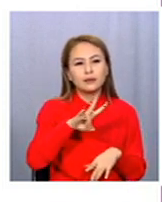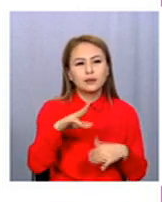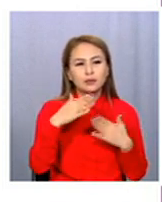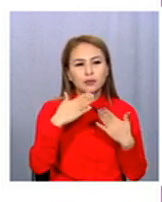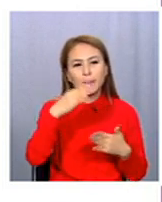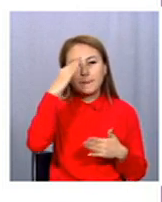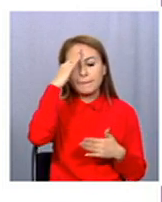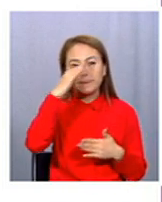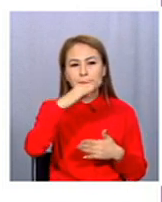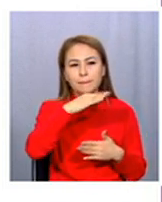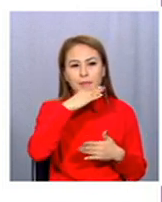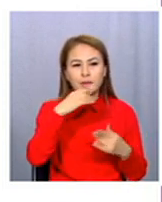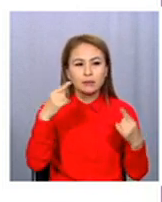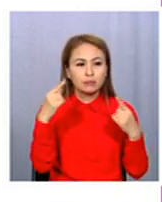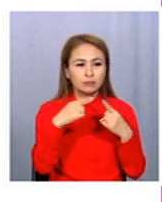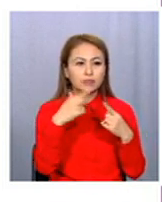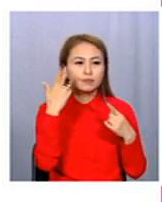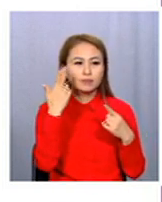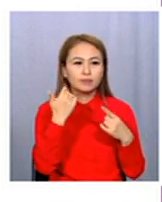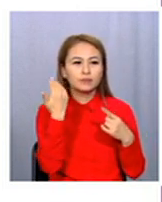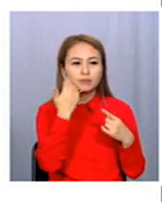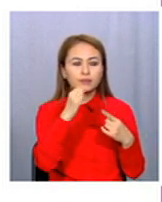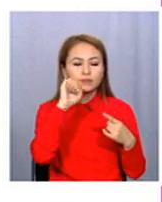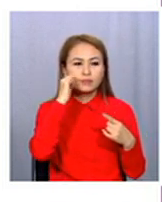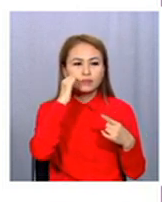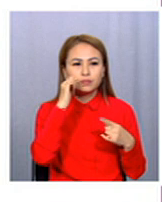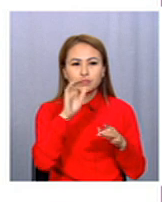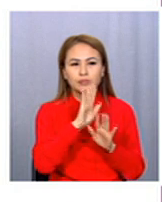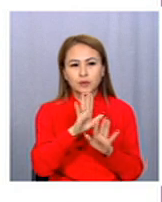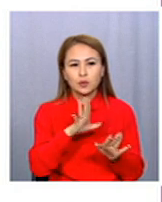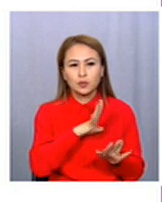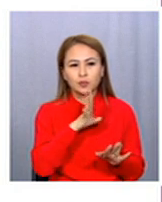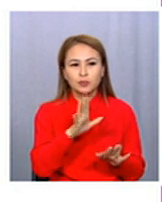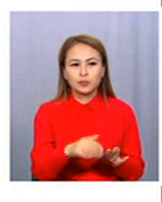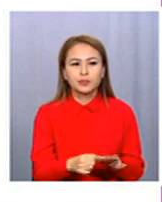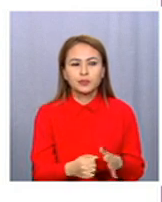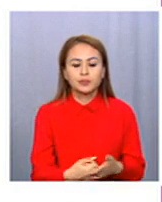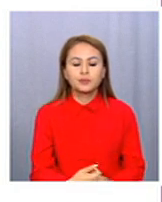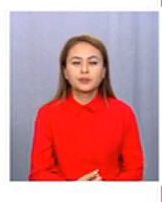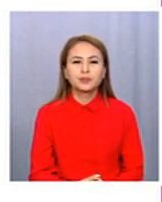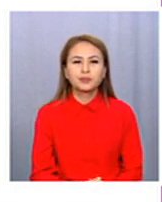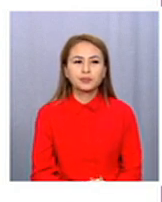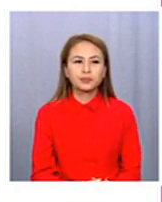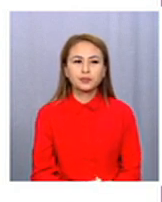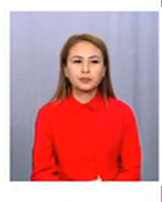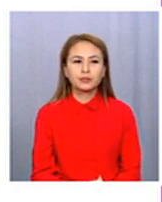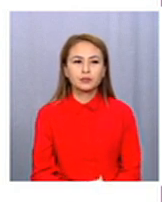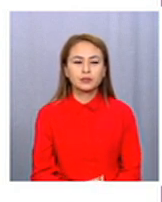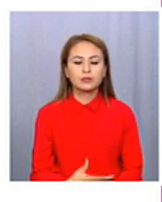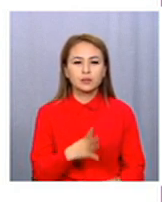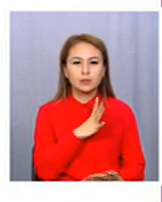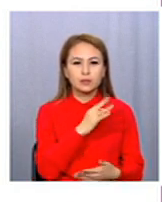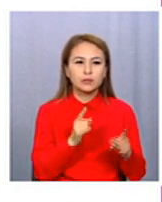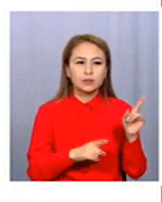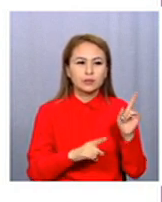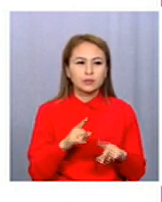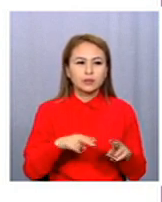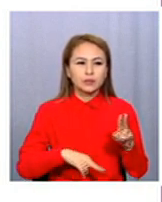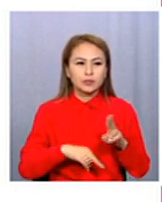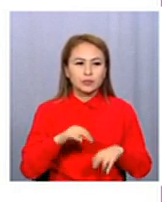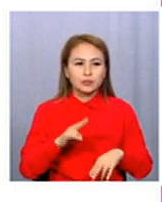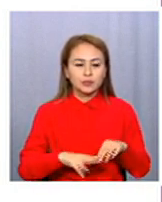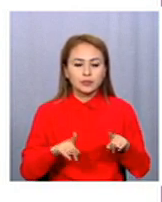«Папа, шынында да ол әже емес шығар» дегені. Әлде неден көңілі қалған